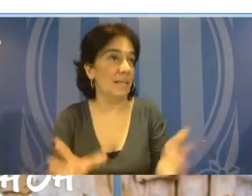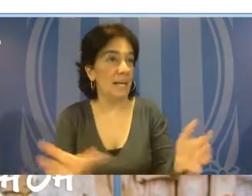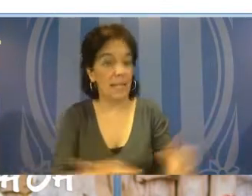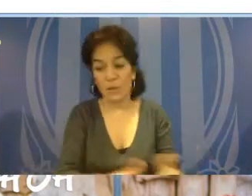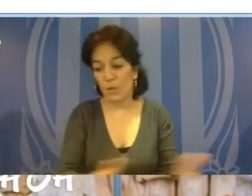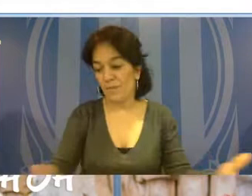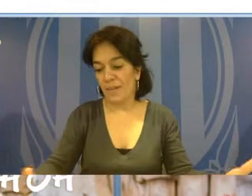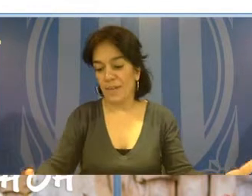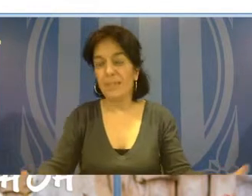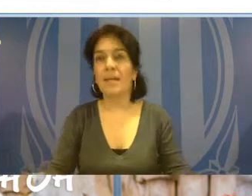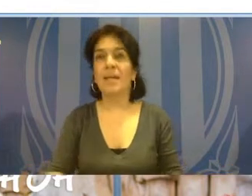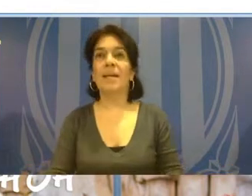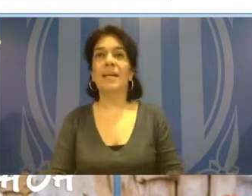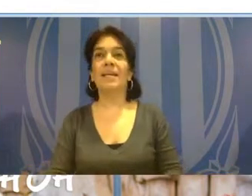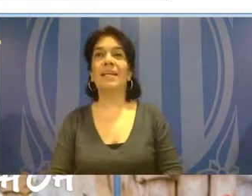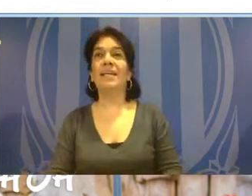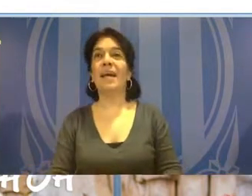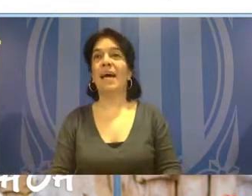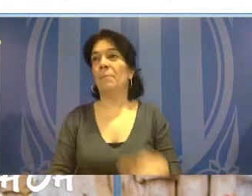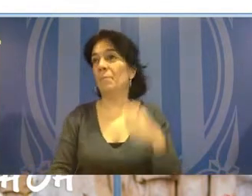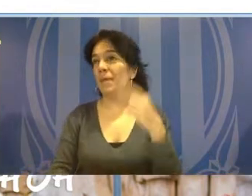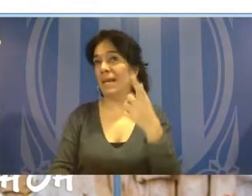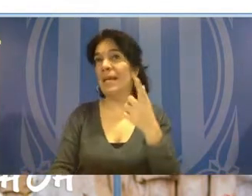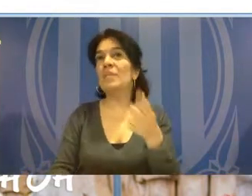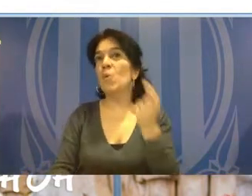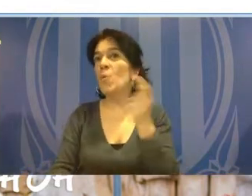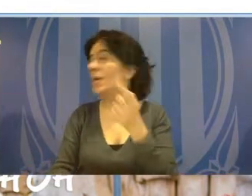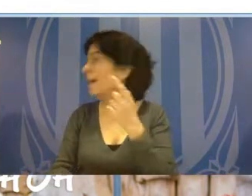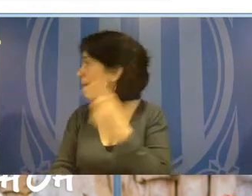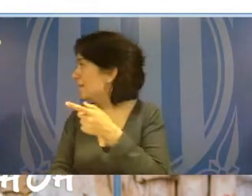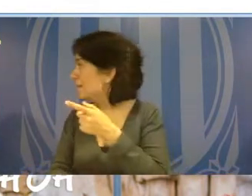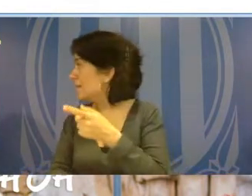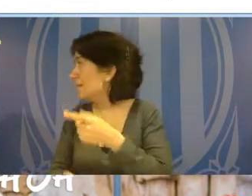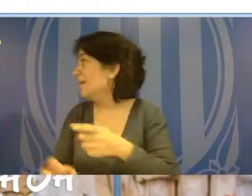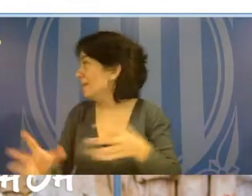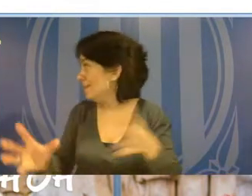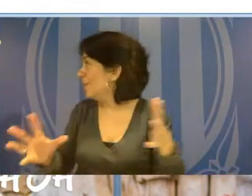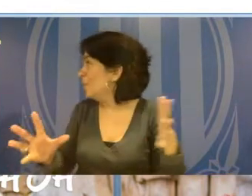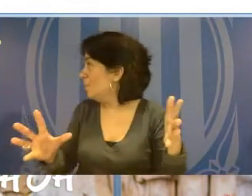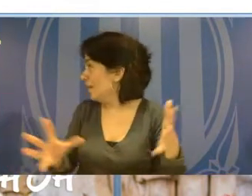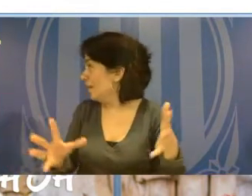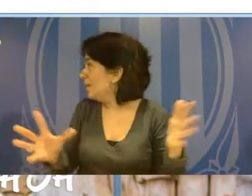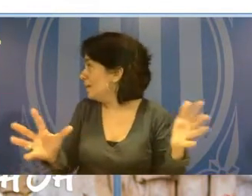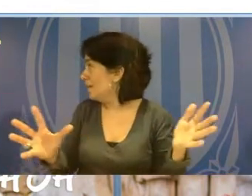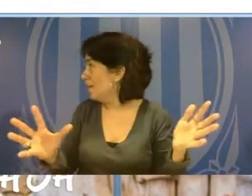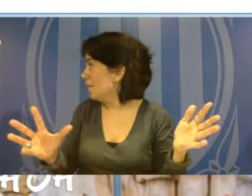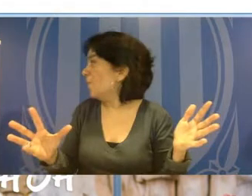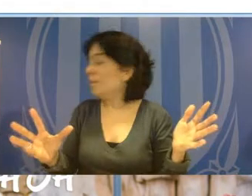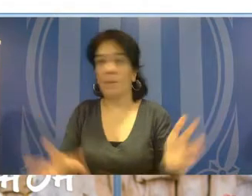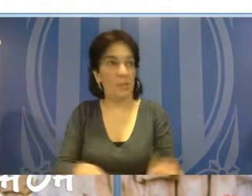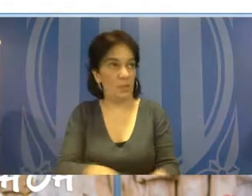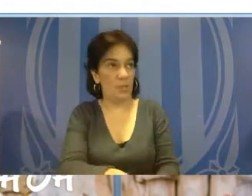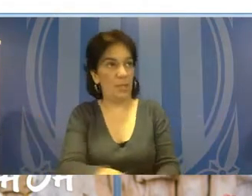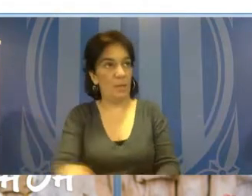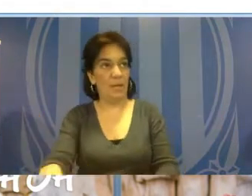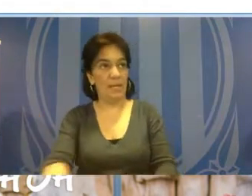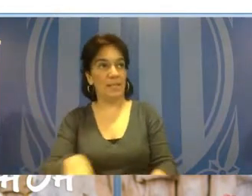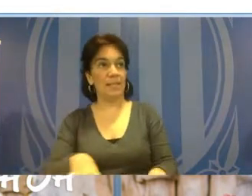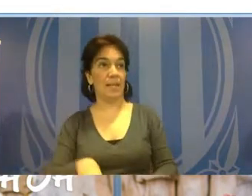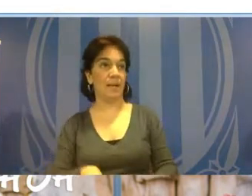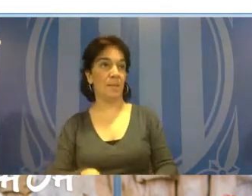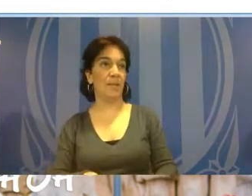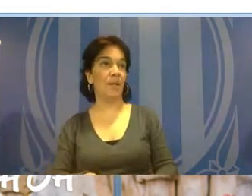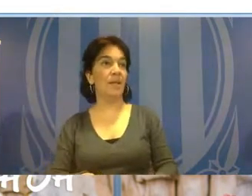hagi agradat o diferents, i crec que és un cada mes, que és l'artista convidat a l'Instagramer convidat, per això se li diu el